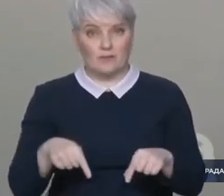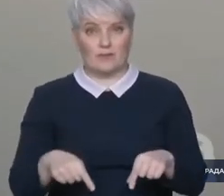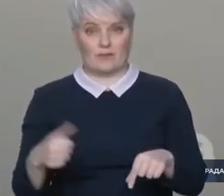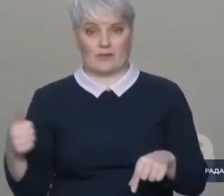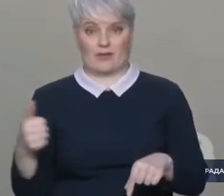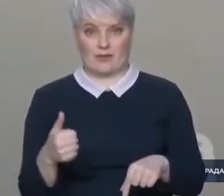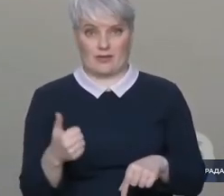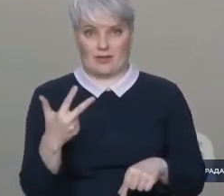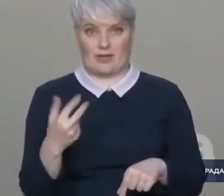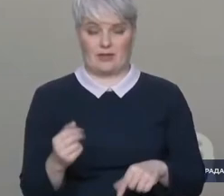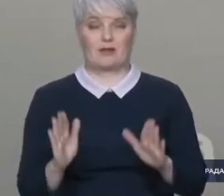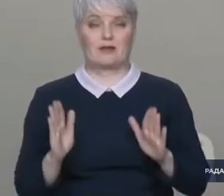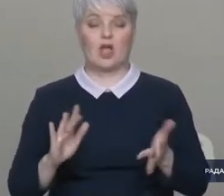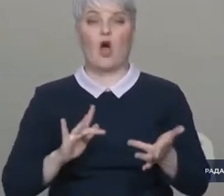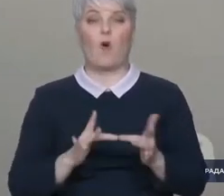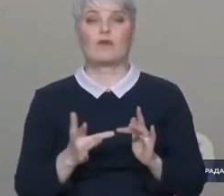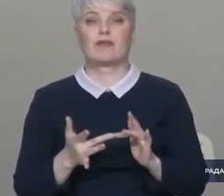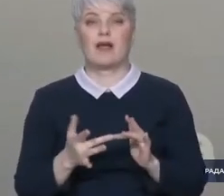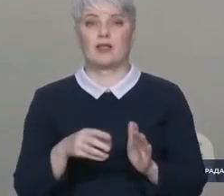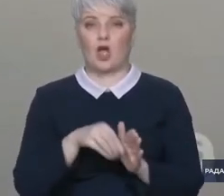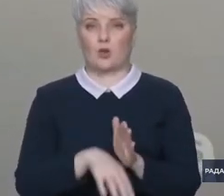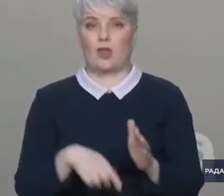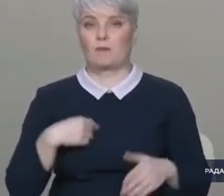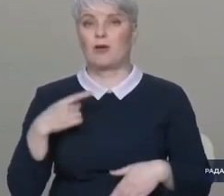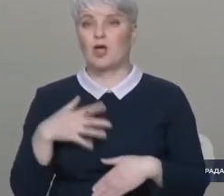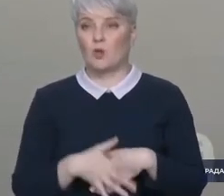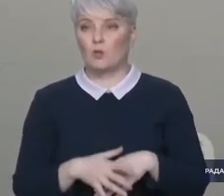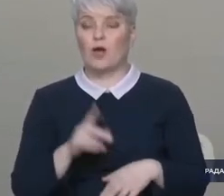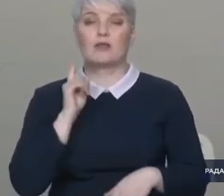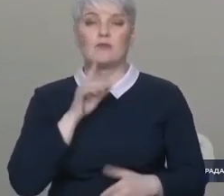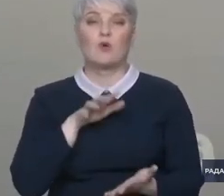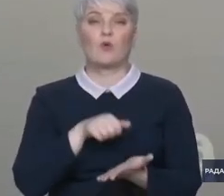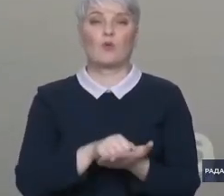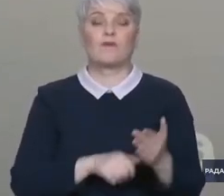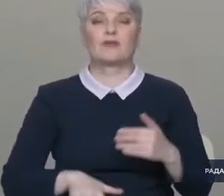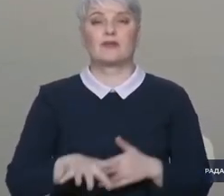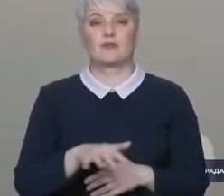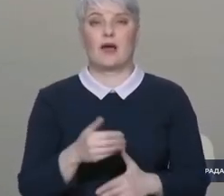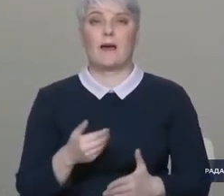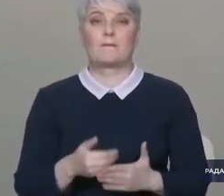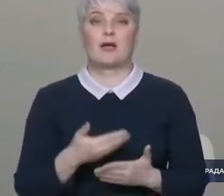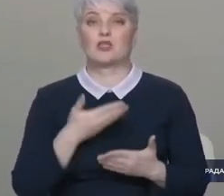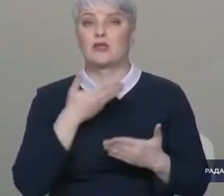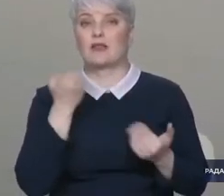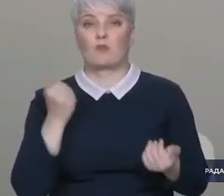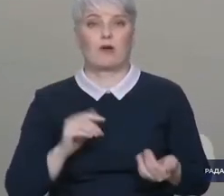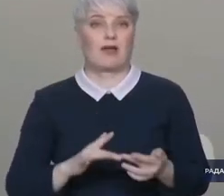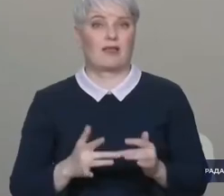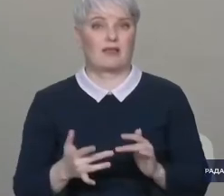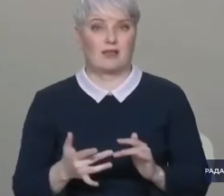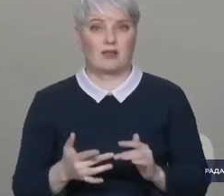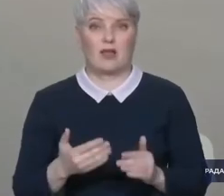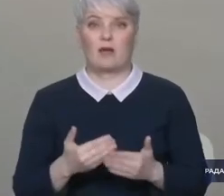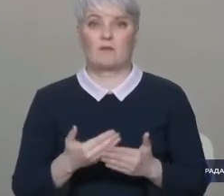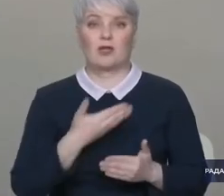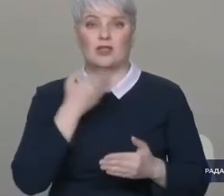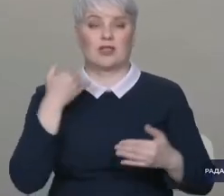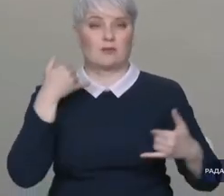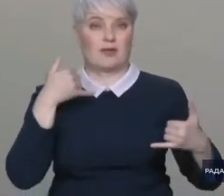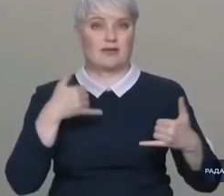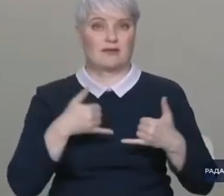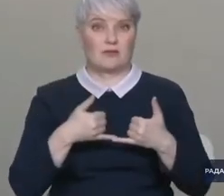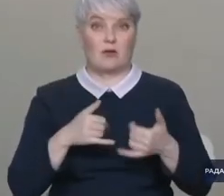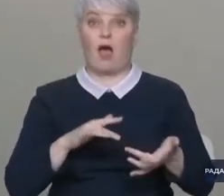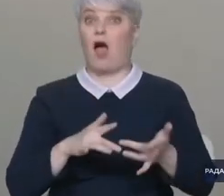3 дні, лише онлайн-голосування. Тож ми розуміємо, що на тимчасово окупованих територіях майже немає інтернету, майже немає зв'язку,